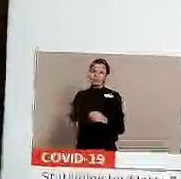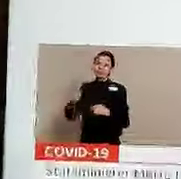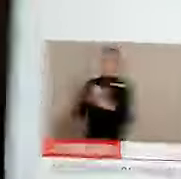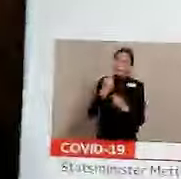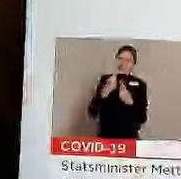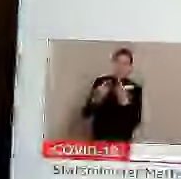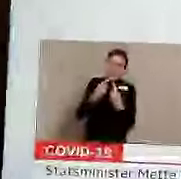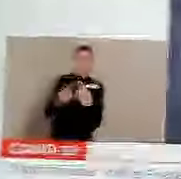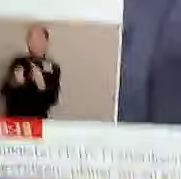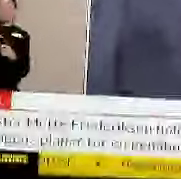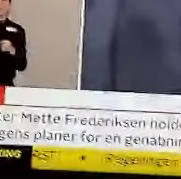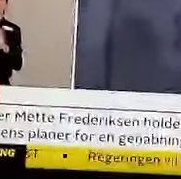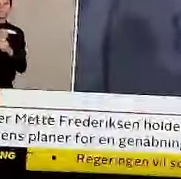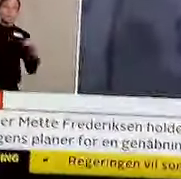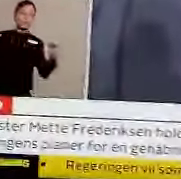يعني هي